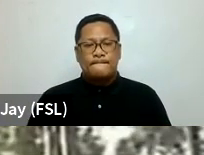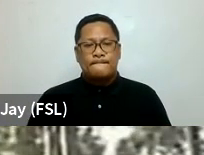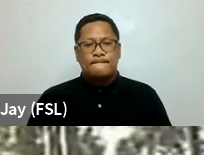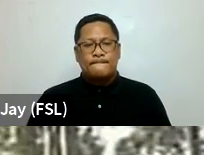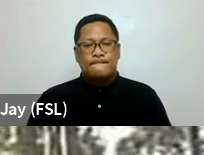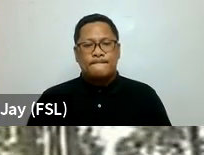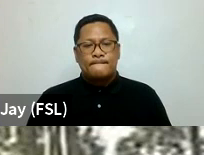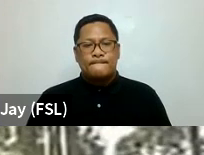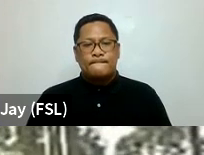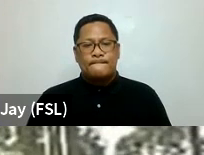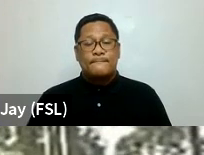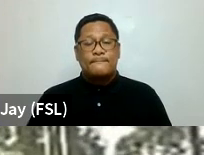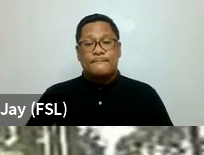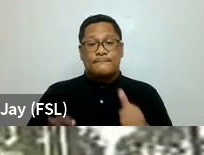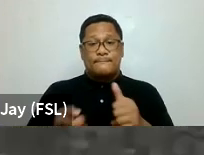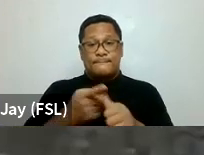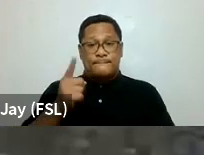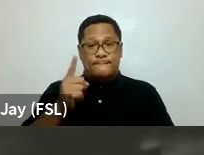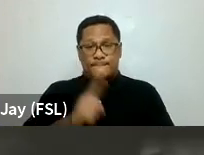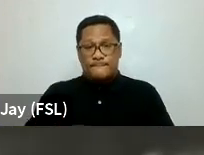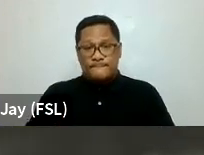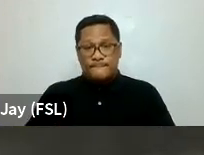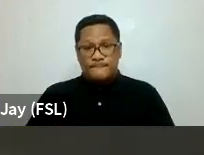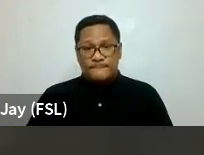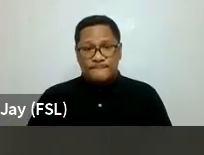Ito ang kaunan